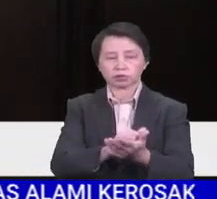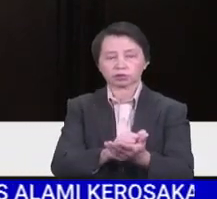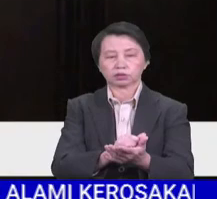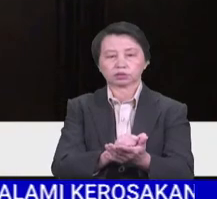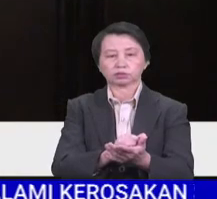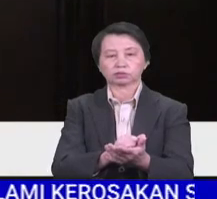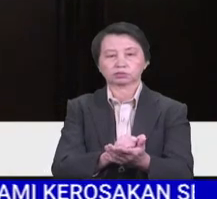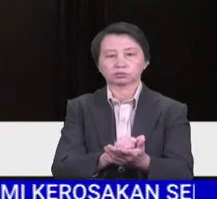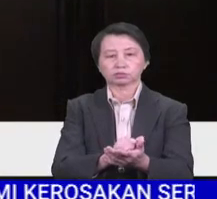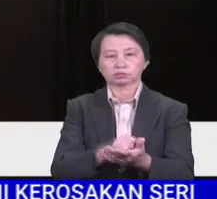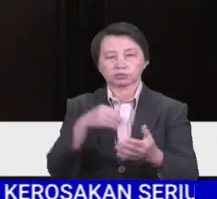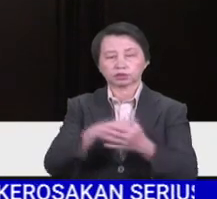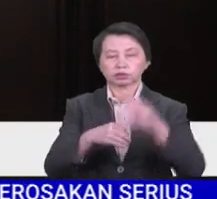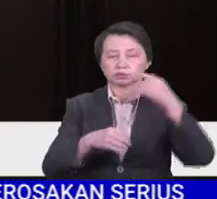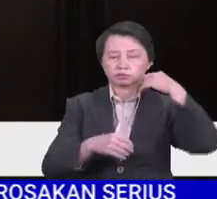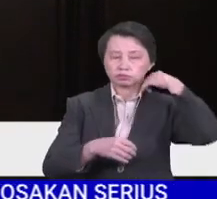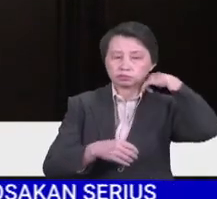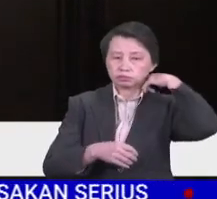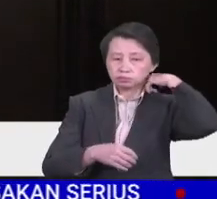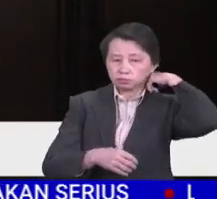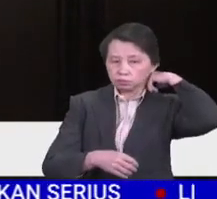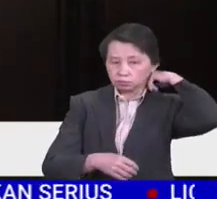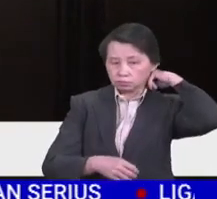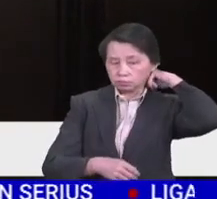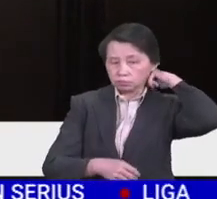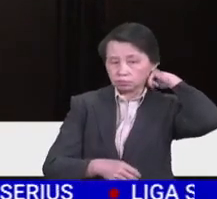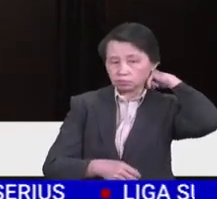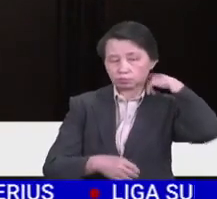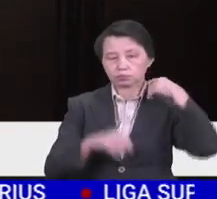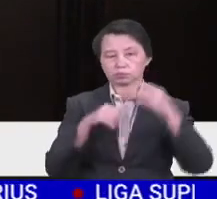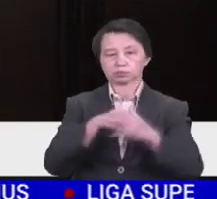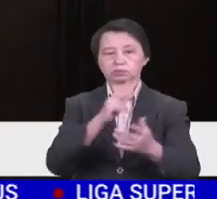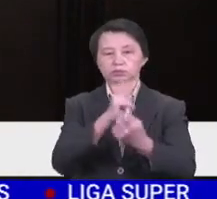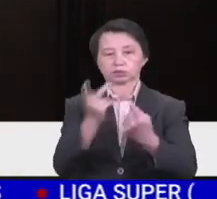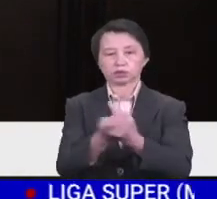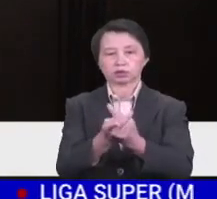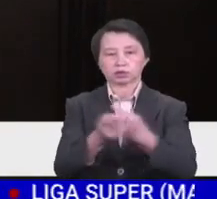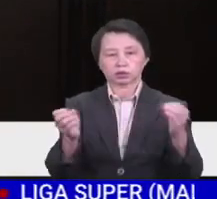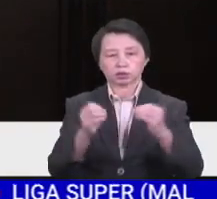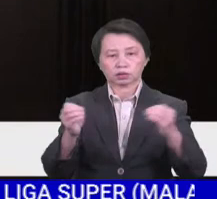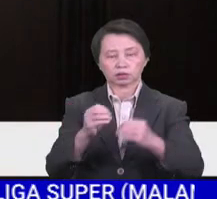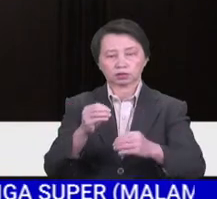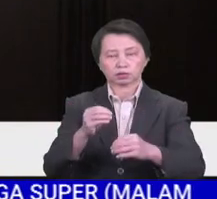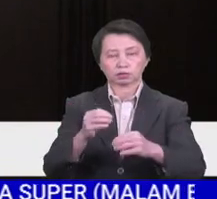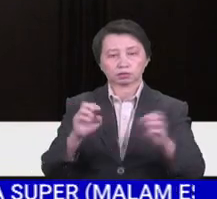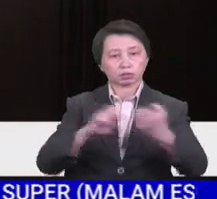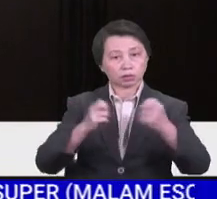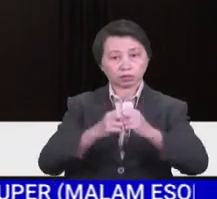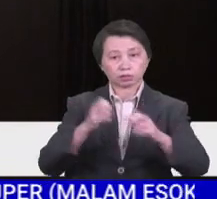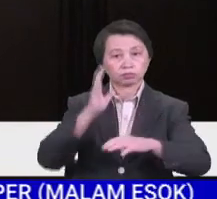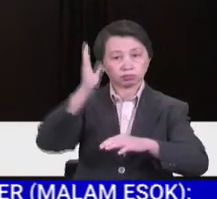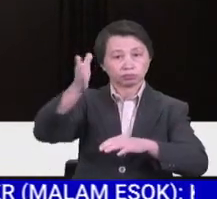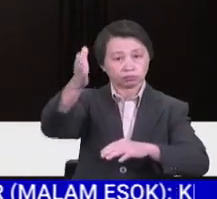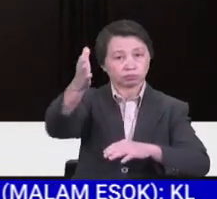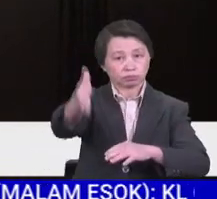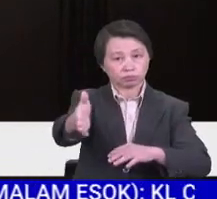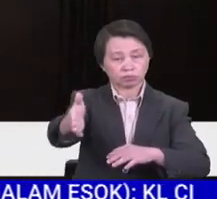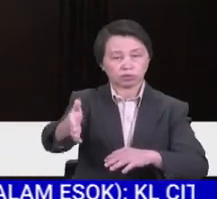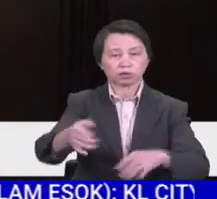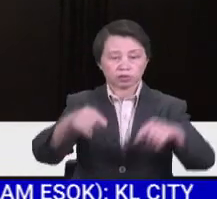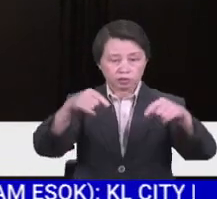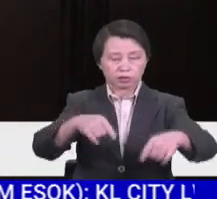yakin dalam keadaan yang tidak ada halangan di masa-masa akan datang program seperti ini